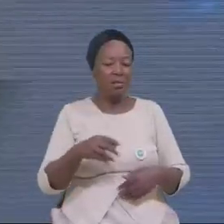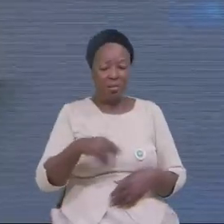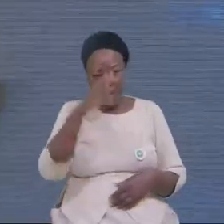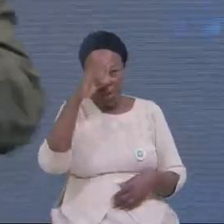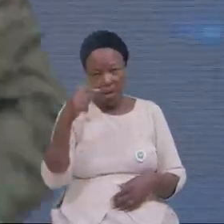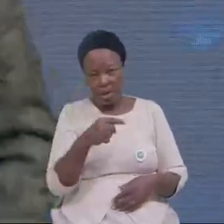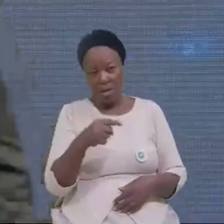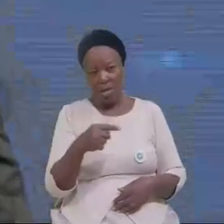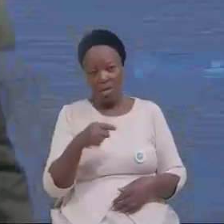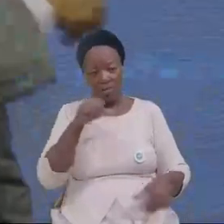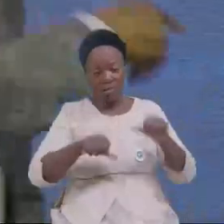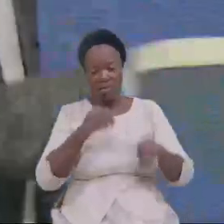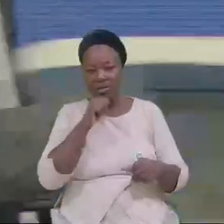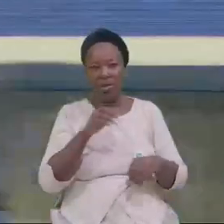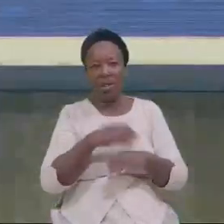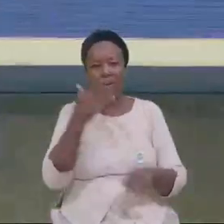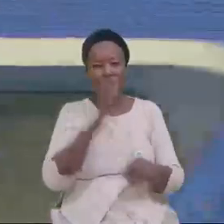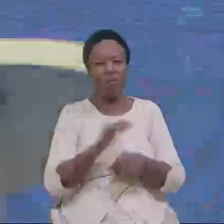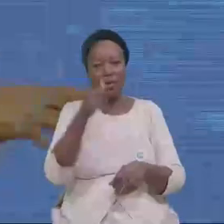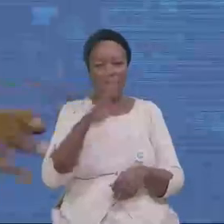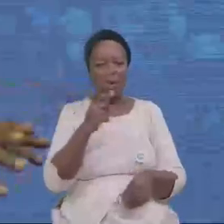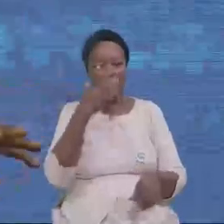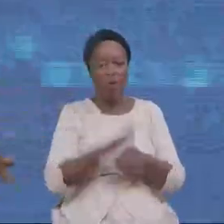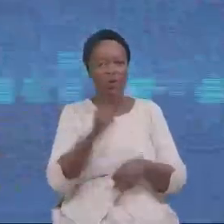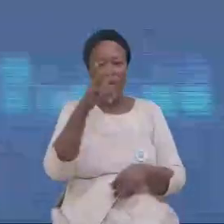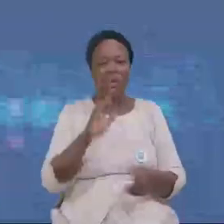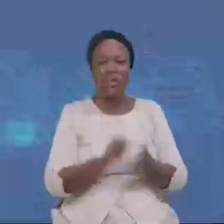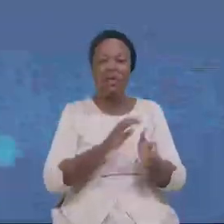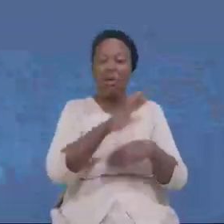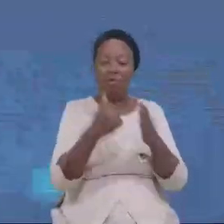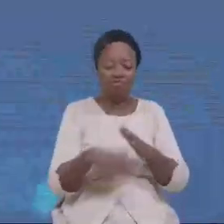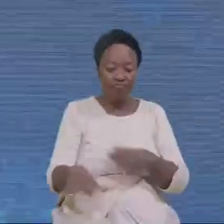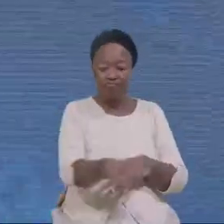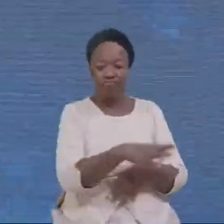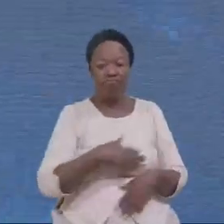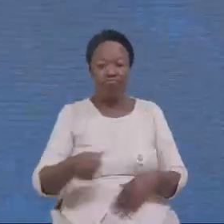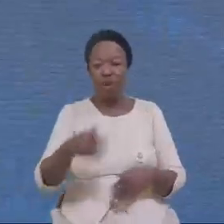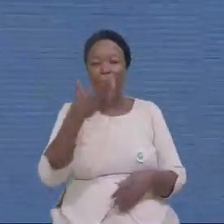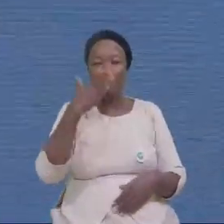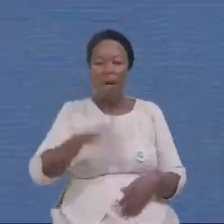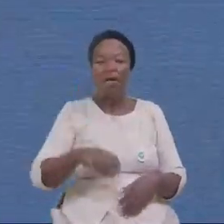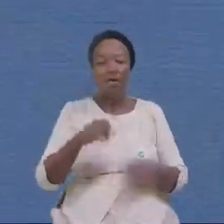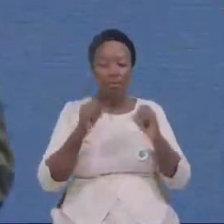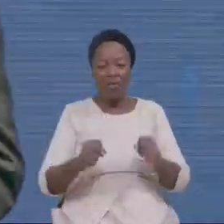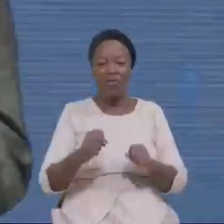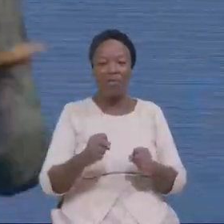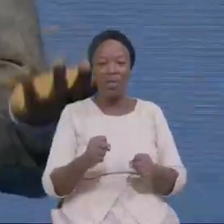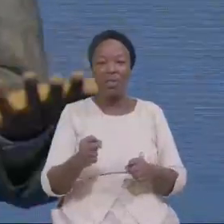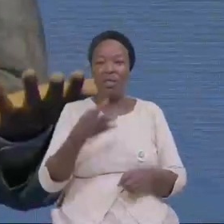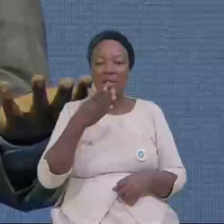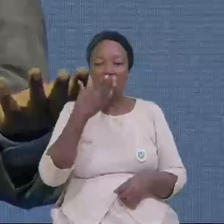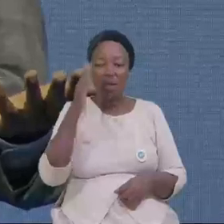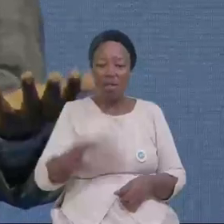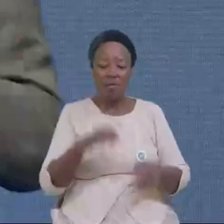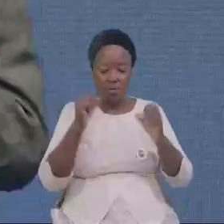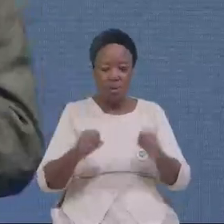incrédulité au sujet de la promesse de Dieu. La promesse de Dieu que tous ces puissants démoniaques, ces puissants sataniques qui courent après toi